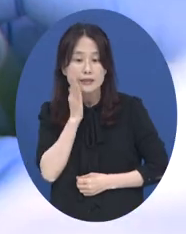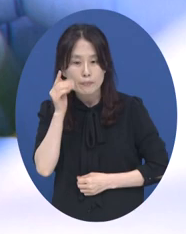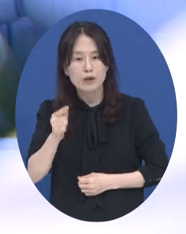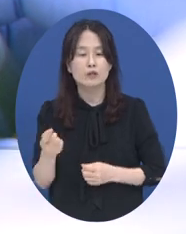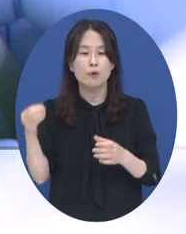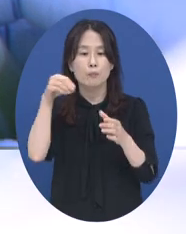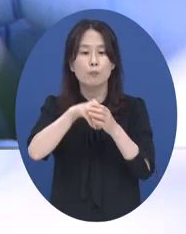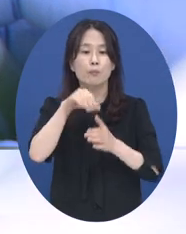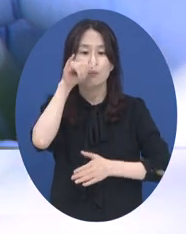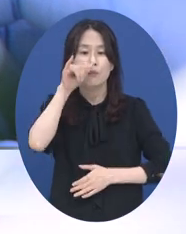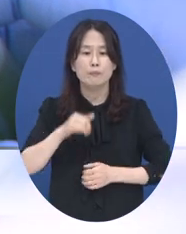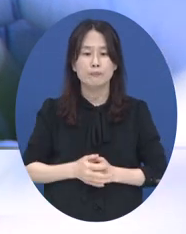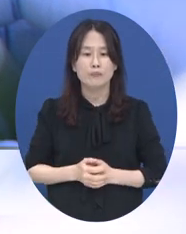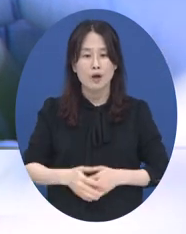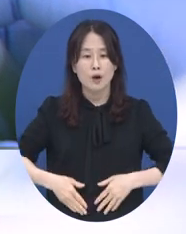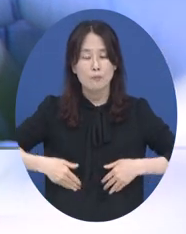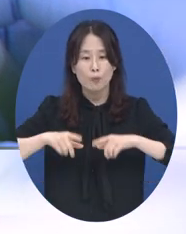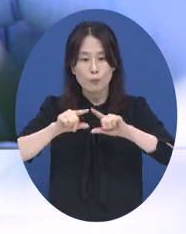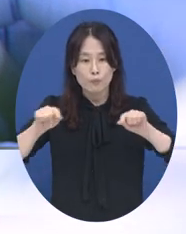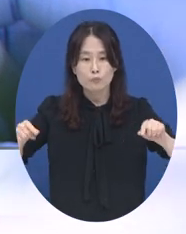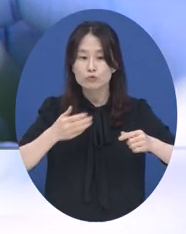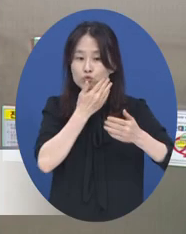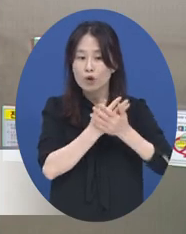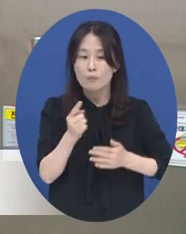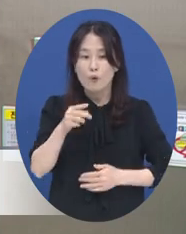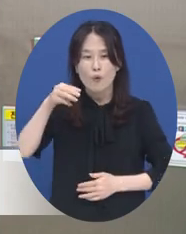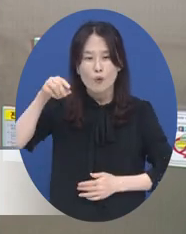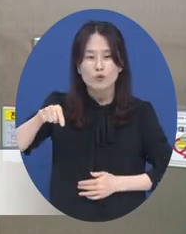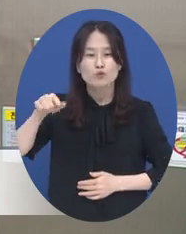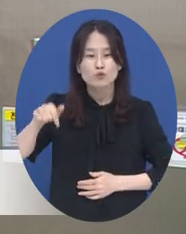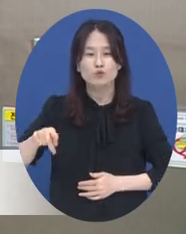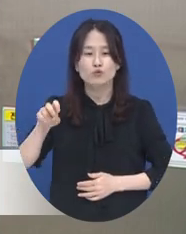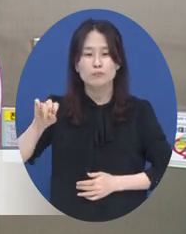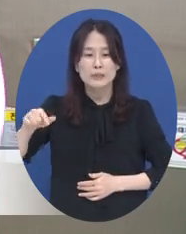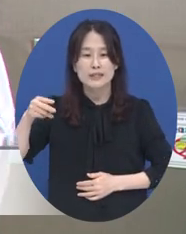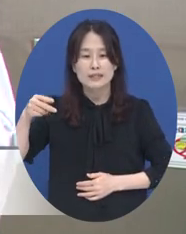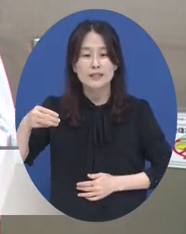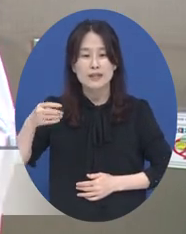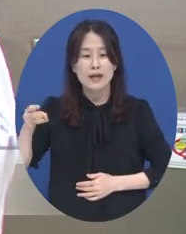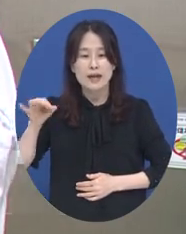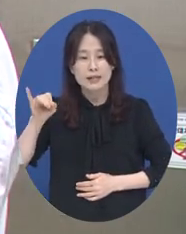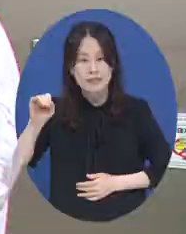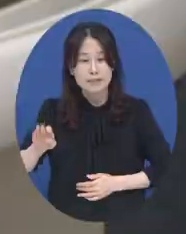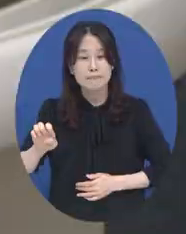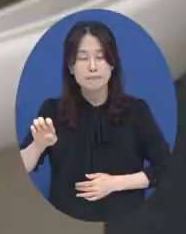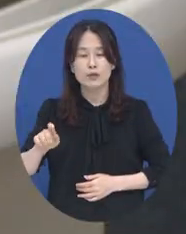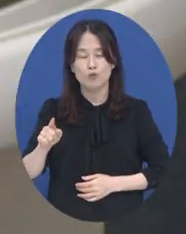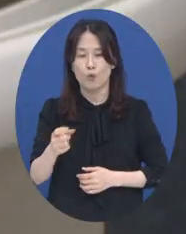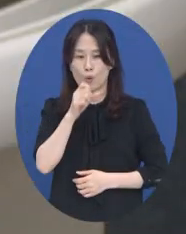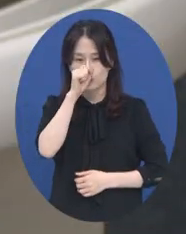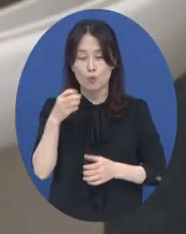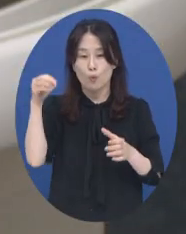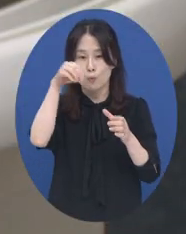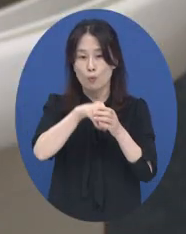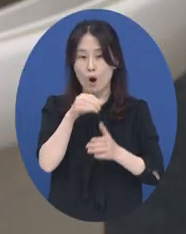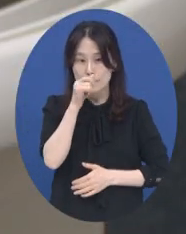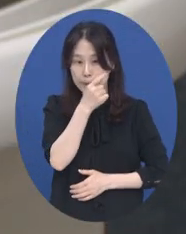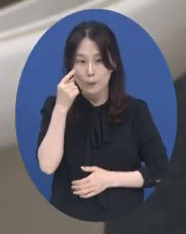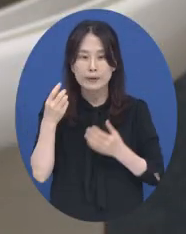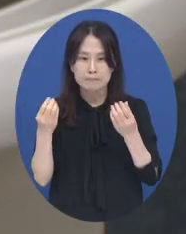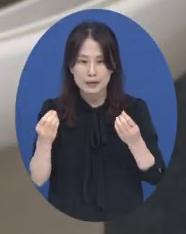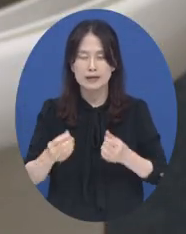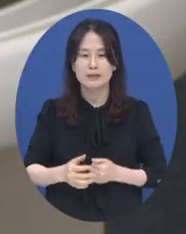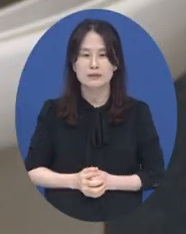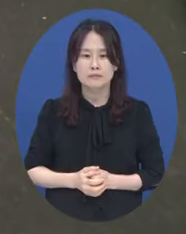것으로 봄철 제철 식재료에서는 쑥, 민들레잎 등에도 이런 좋은 성분이 함유되어 있는 것이 확인됐습니다.